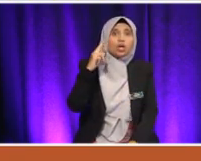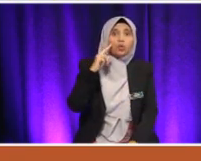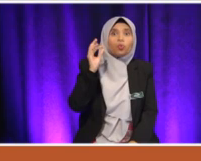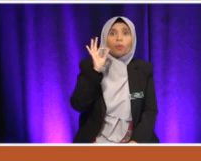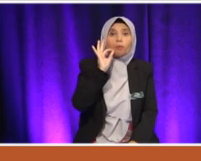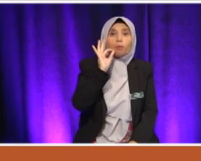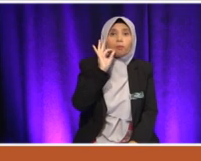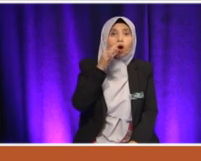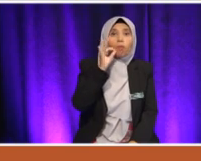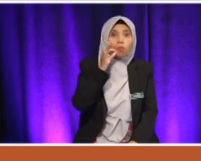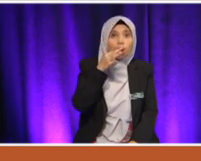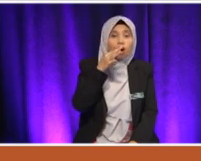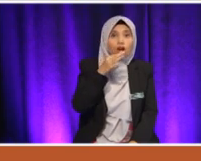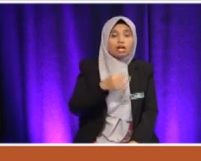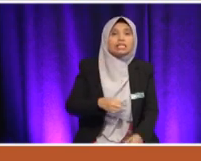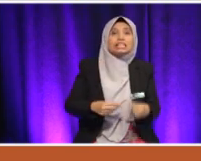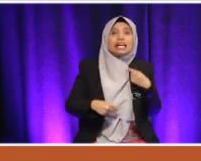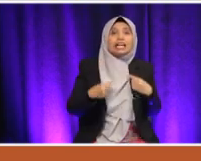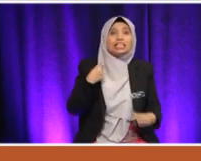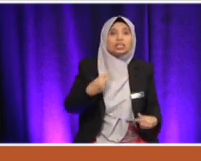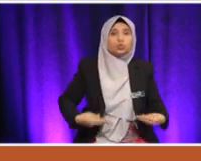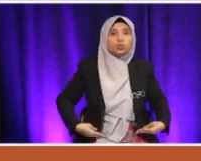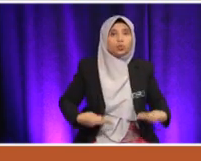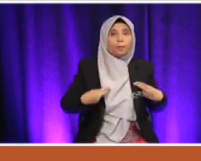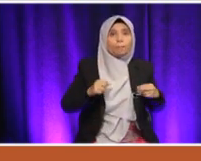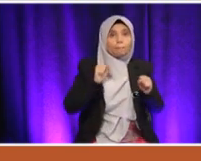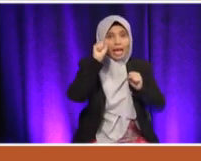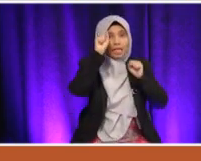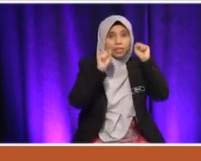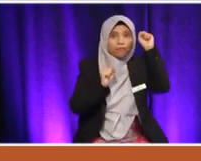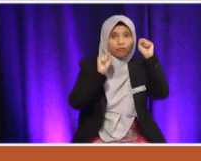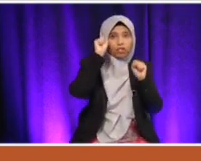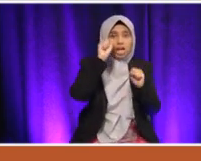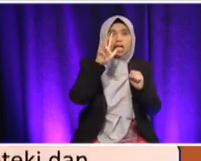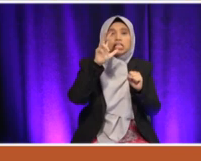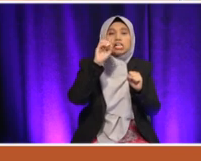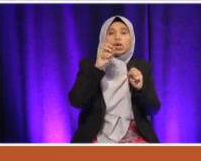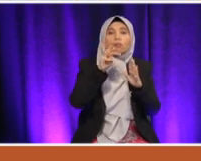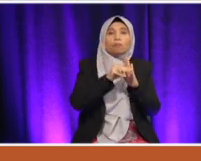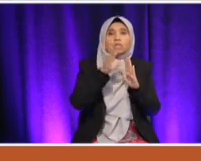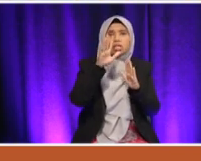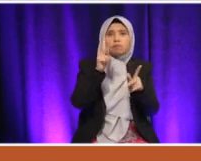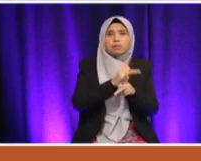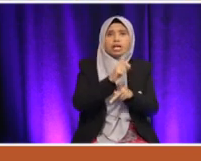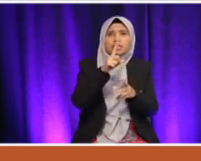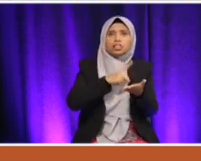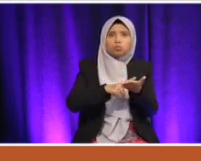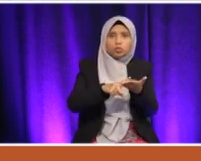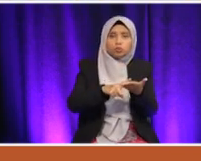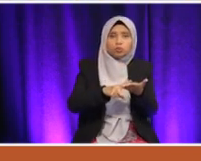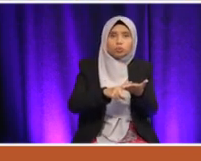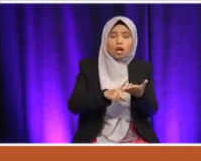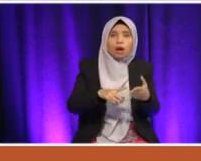seterusnya mengamalkan gaya hidup etik dan bersinom sekurang-kurangnya 30 menit 5 kali seminggu dan seterusnya